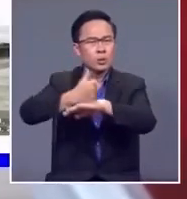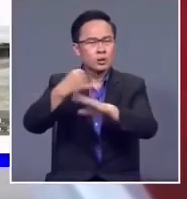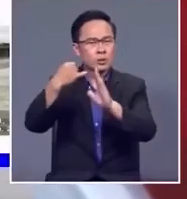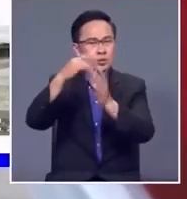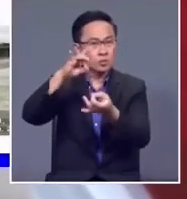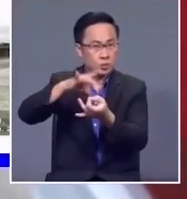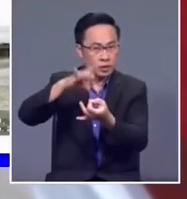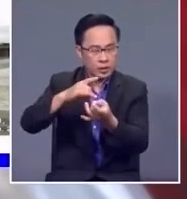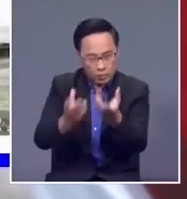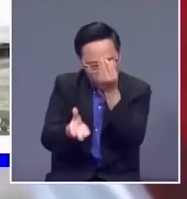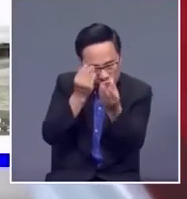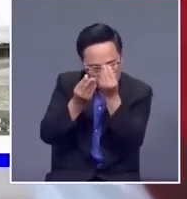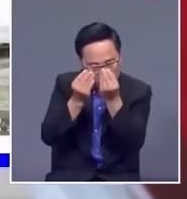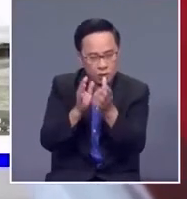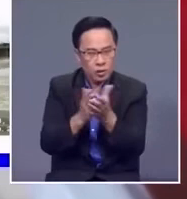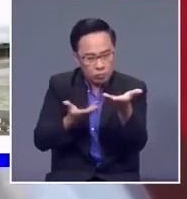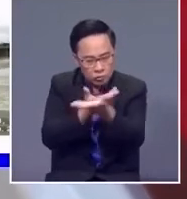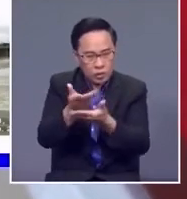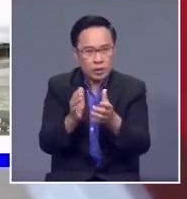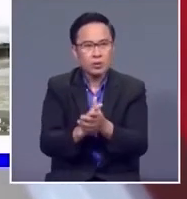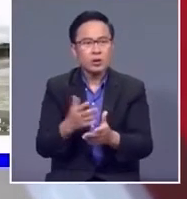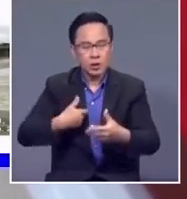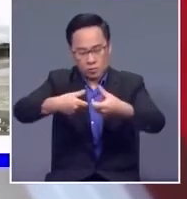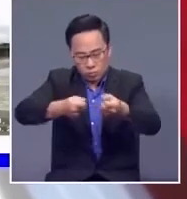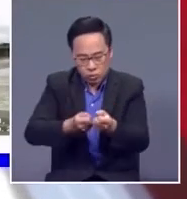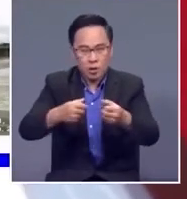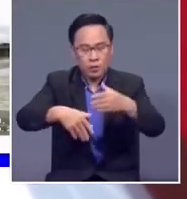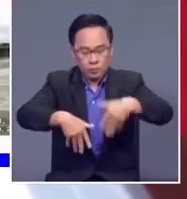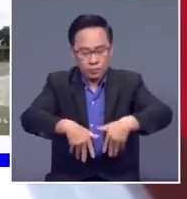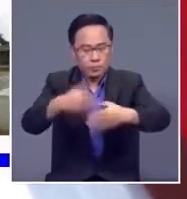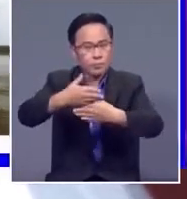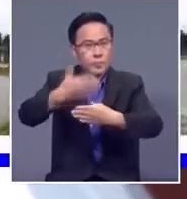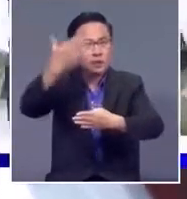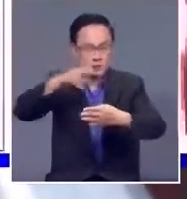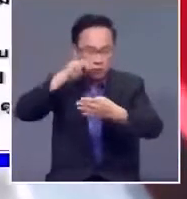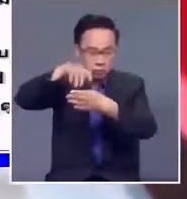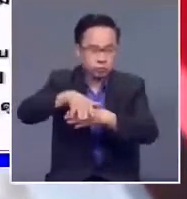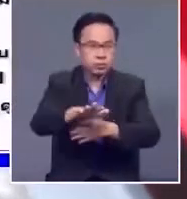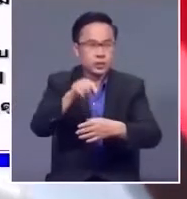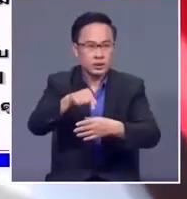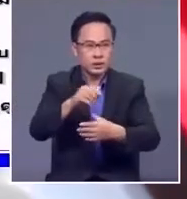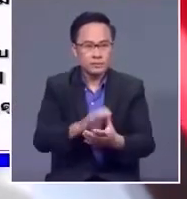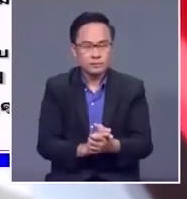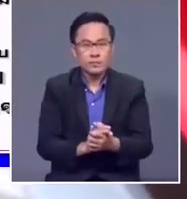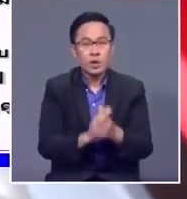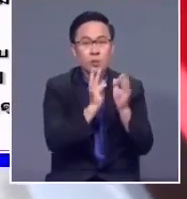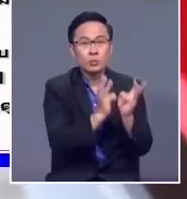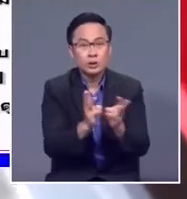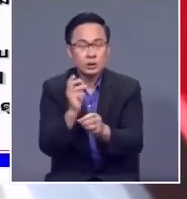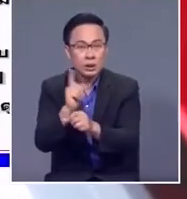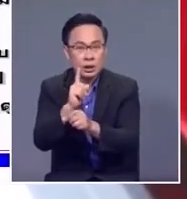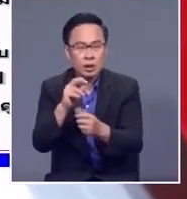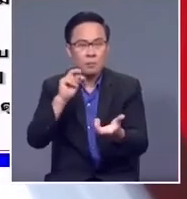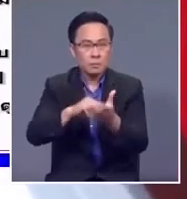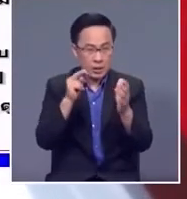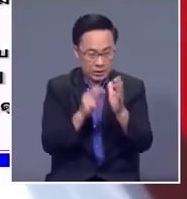แล้วก็ร่วมเปิดประตูน้ำร่วมท่านอธิบดีกรมชลประทานหลักการก็คือเลื่อนฤดูการผลิตทางการผล